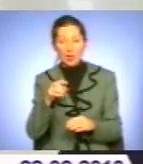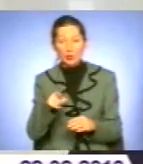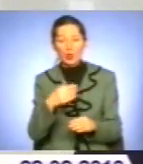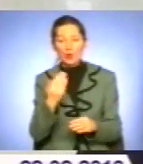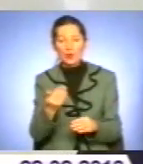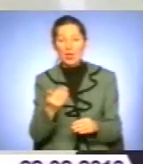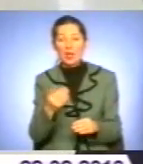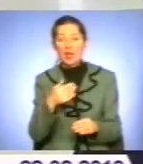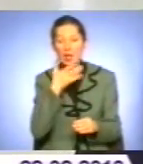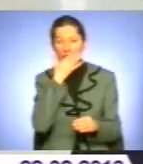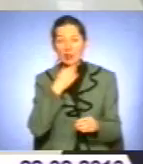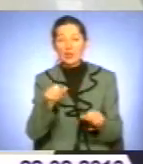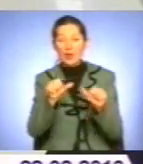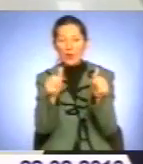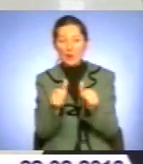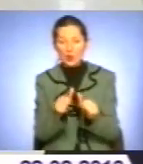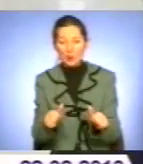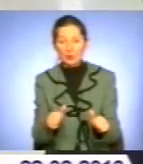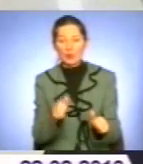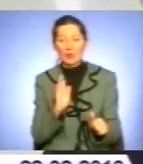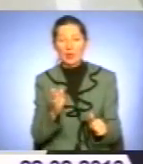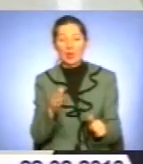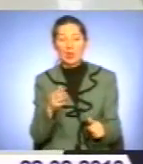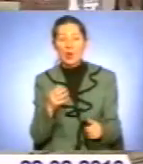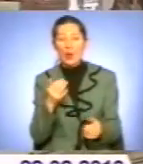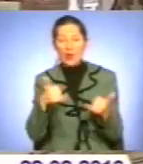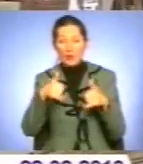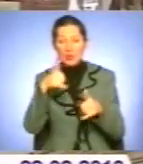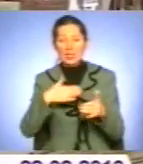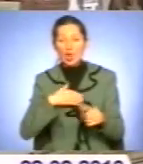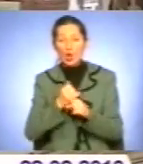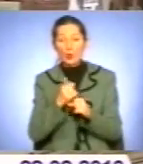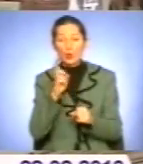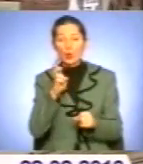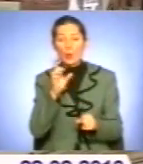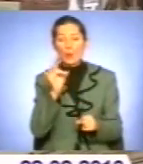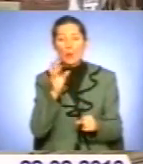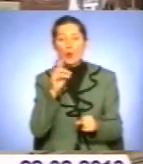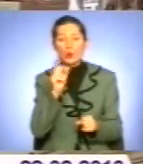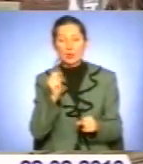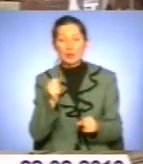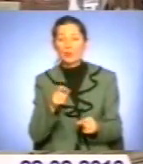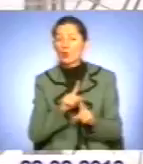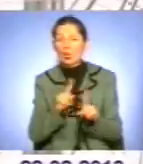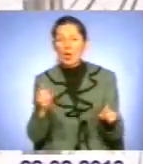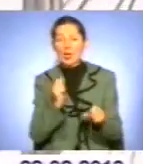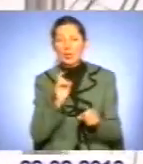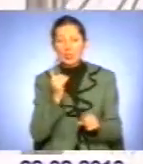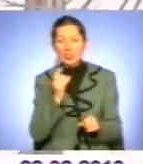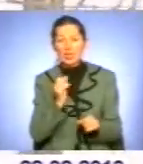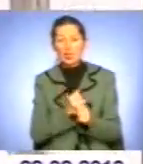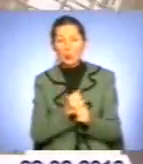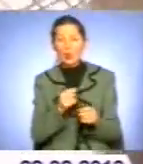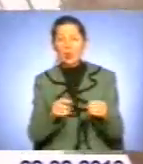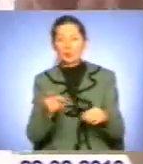і красивий силует. Потім ми теж хочемо відлити нашу роботу у бронзі. Унікальні дитячі роботи міста народних ремесел оздоблені художньою